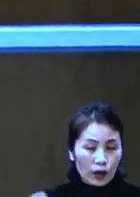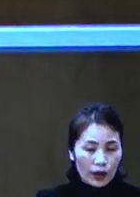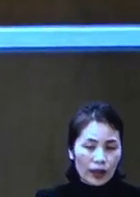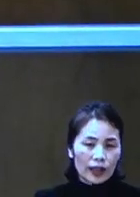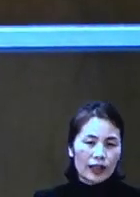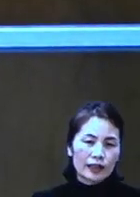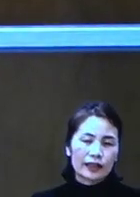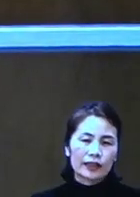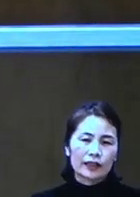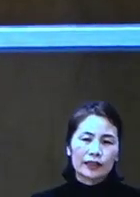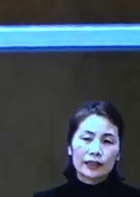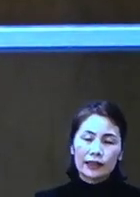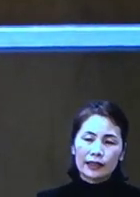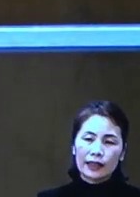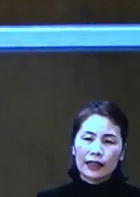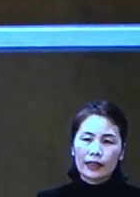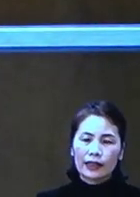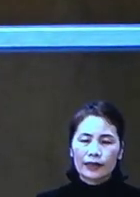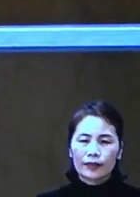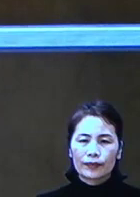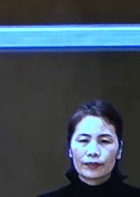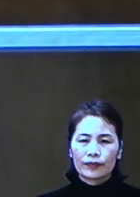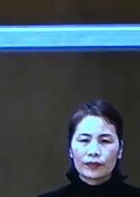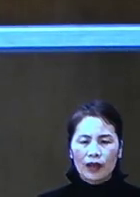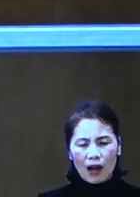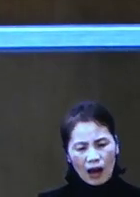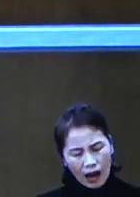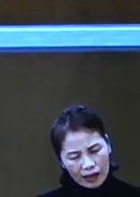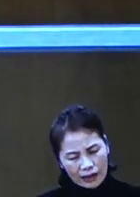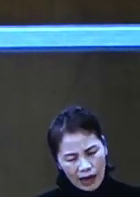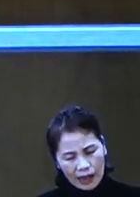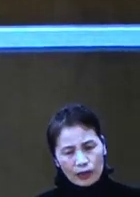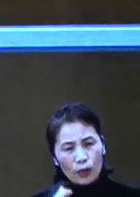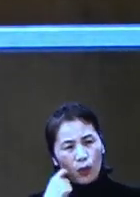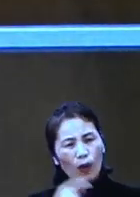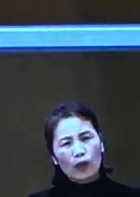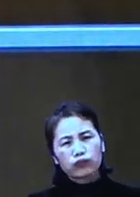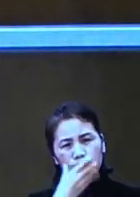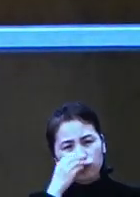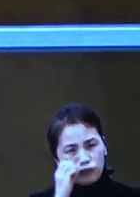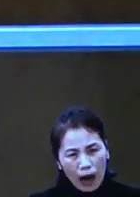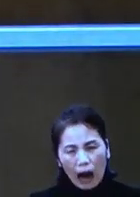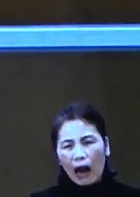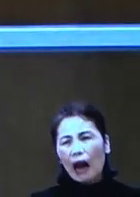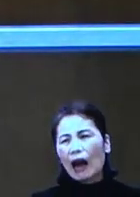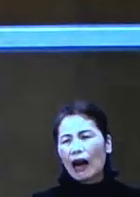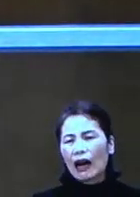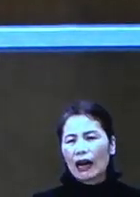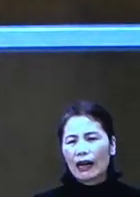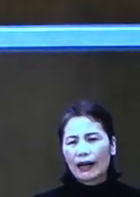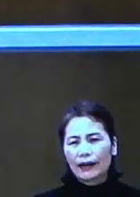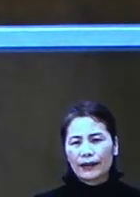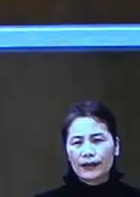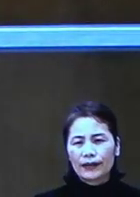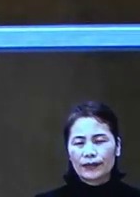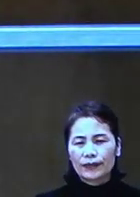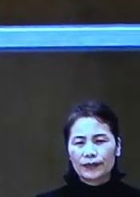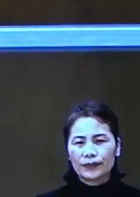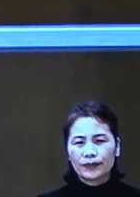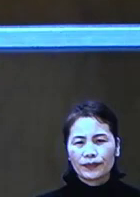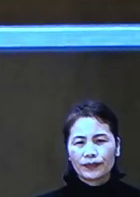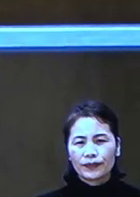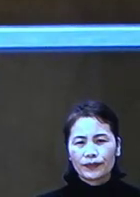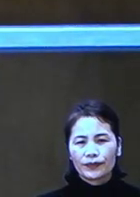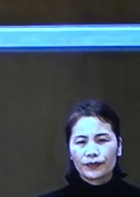국민을 호도하는 무식한 이야기다. 경기도 정책을 표절한 것 같다 등 맹비난을